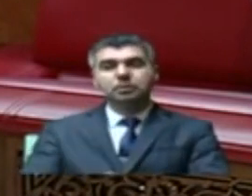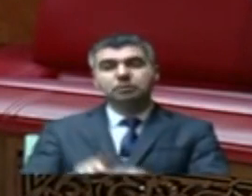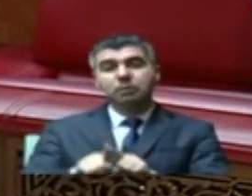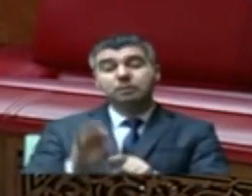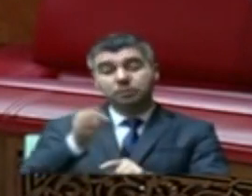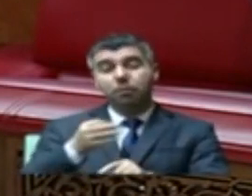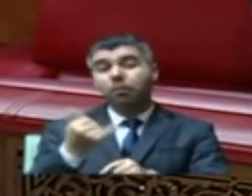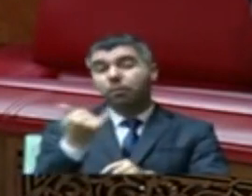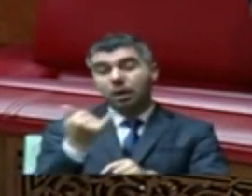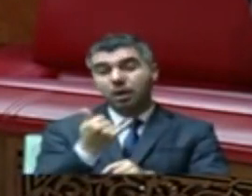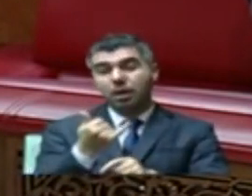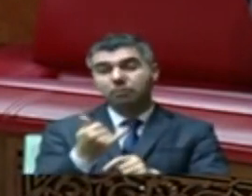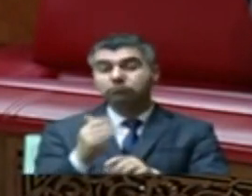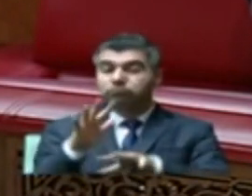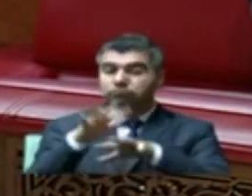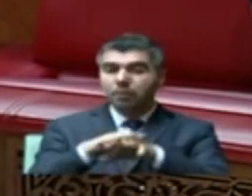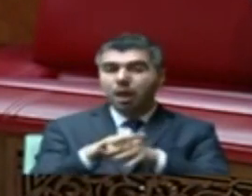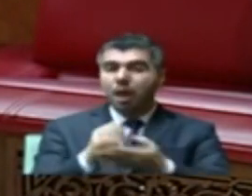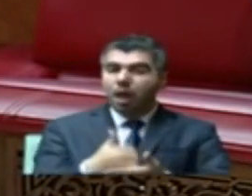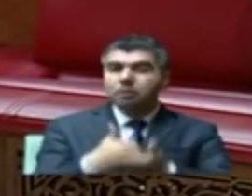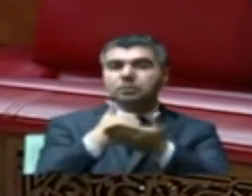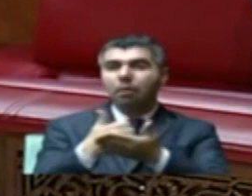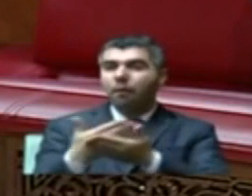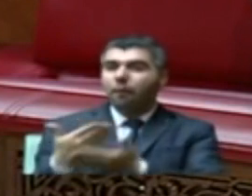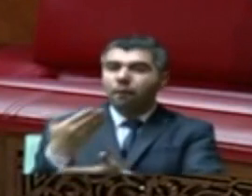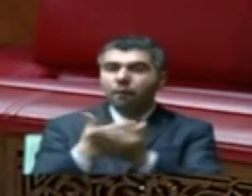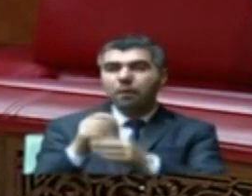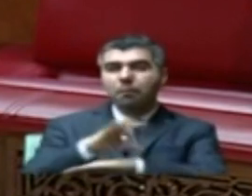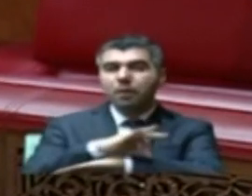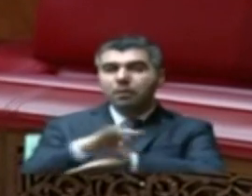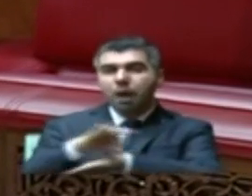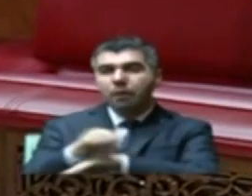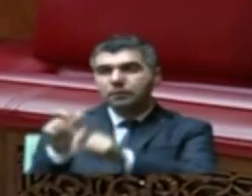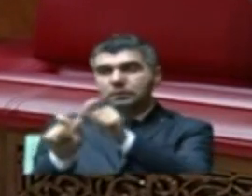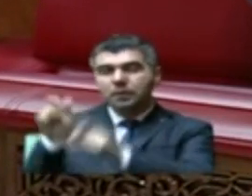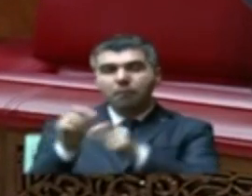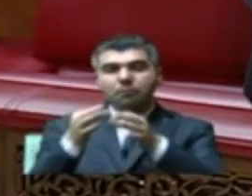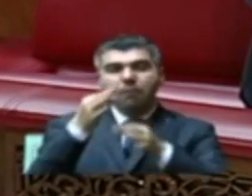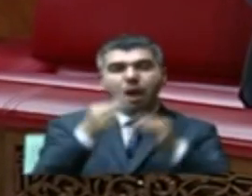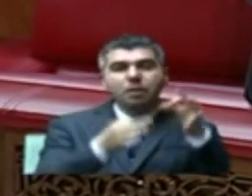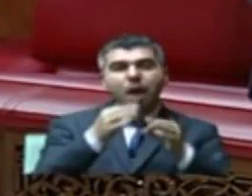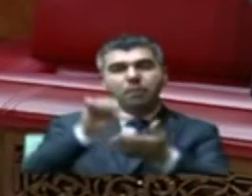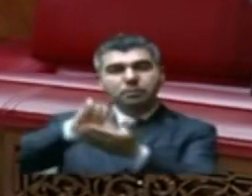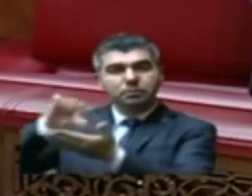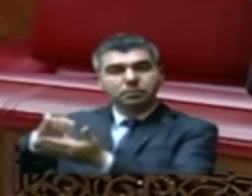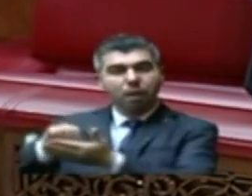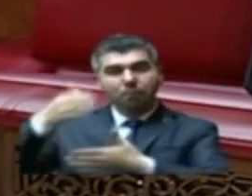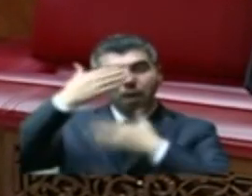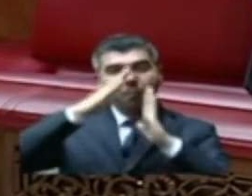على الانخراط لإنجاح هذه الحملة وتعبئة كل الموارد البشرية والتقنية بمختلف المحاكم من